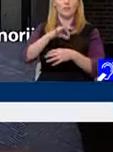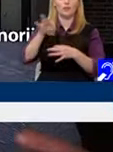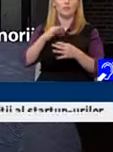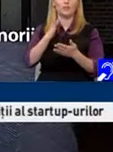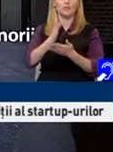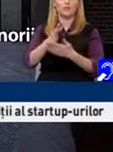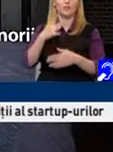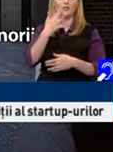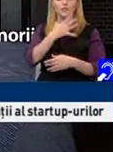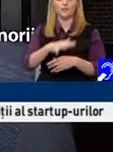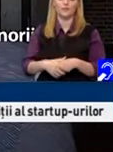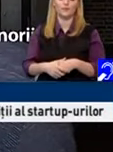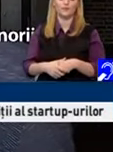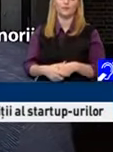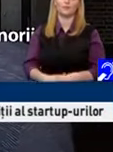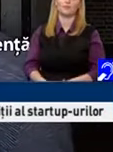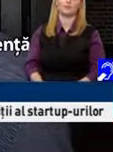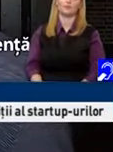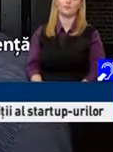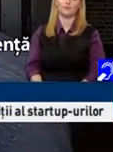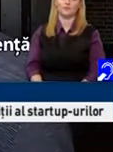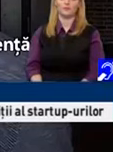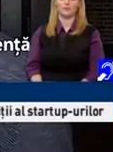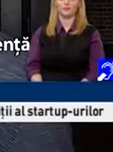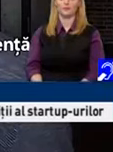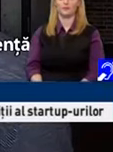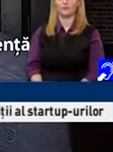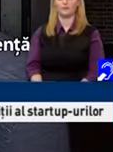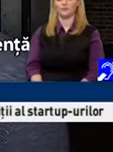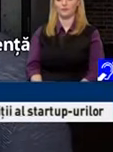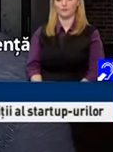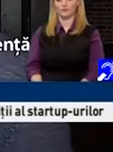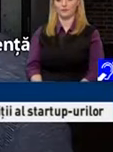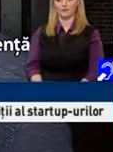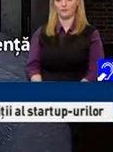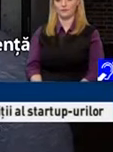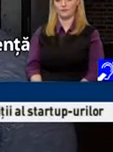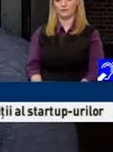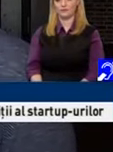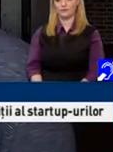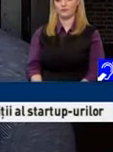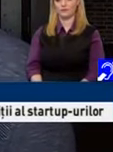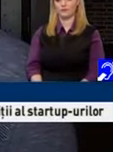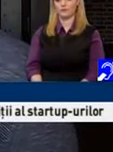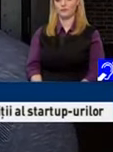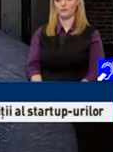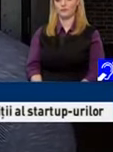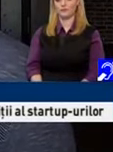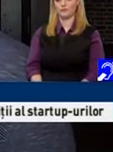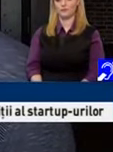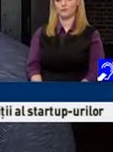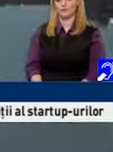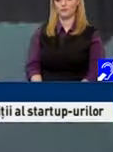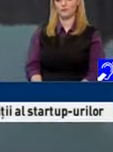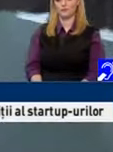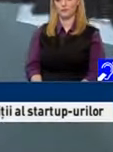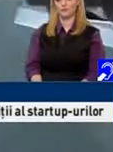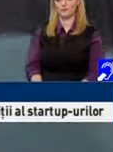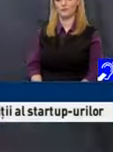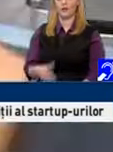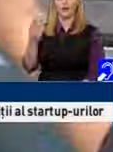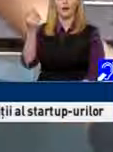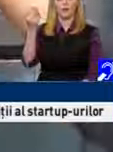Когда есть площадки, на которых стартапы могут встретиться и идеями, и опытом поделиться, это супер важно. И без этого вообще очень сложно работать.